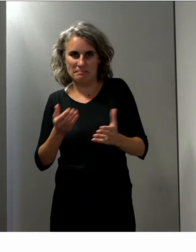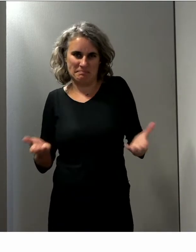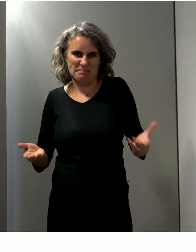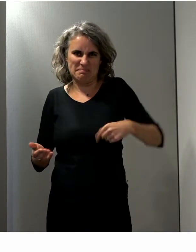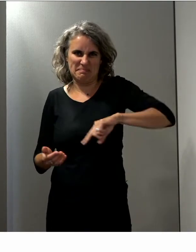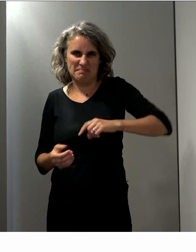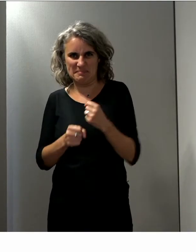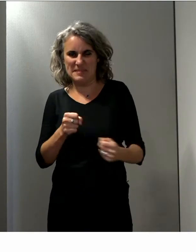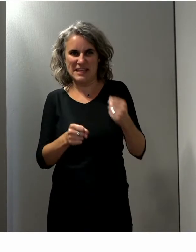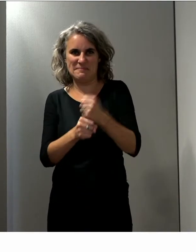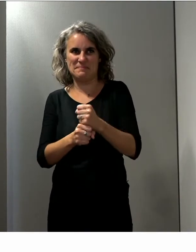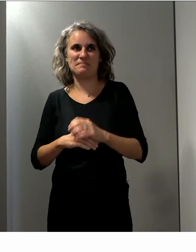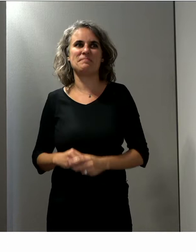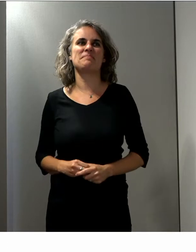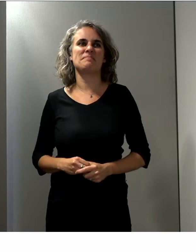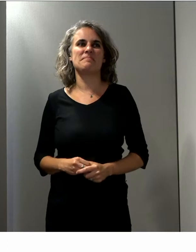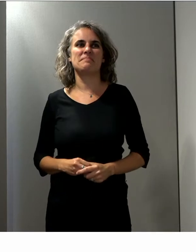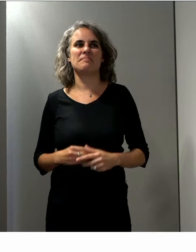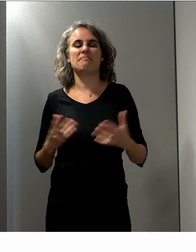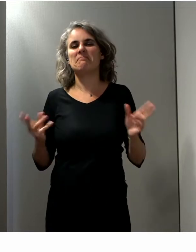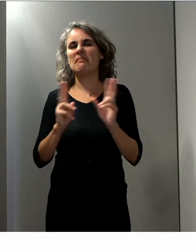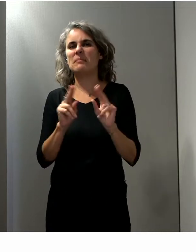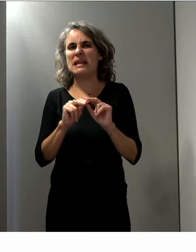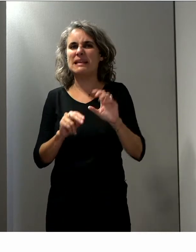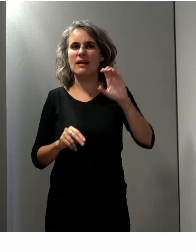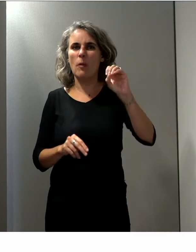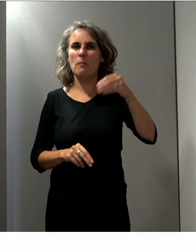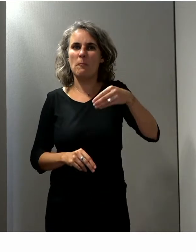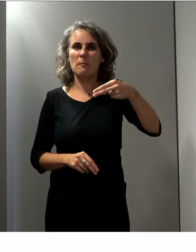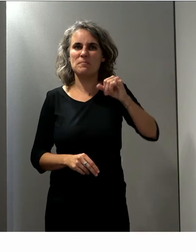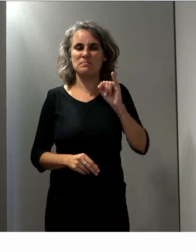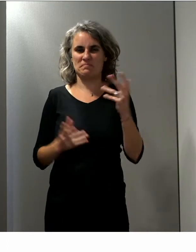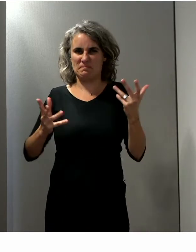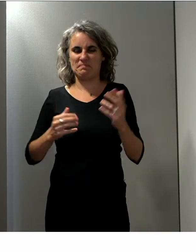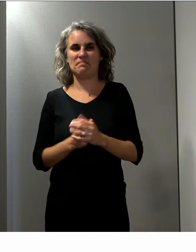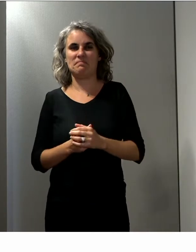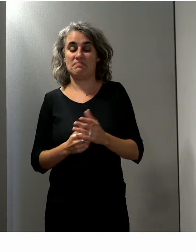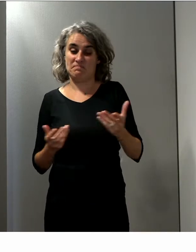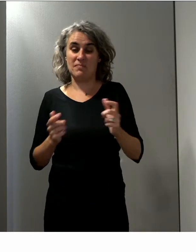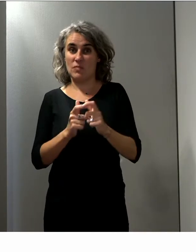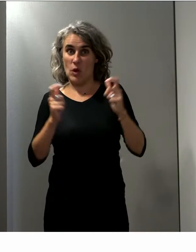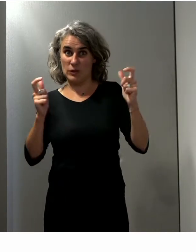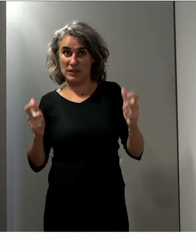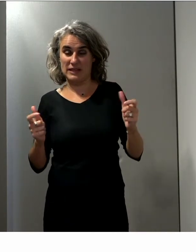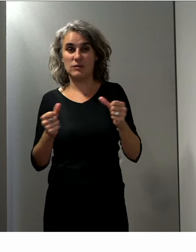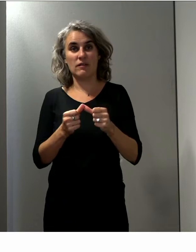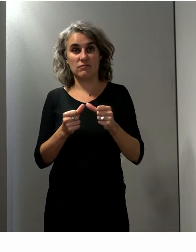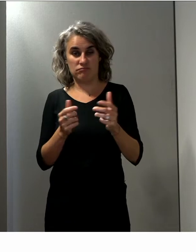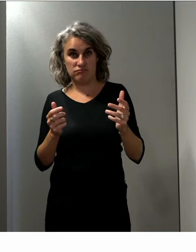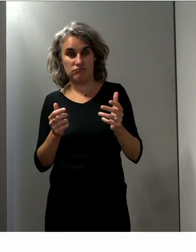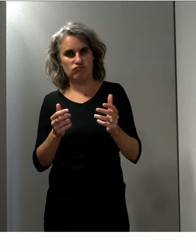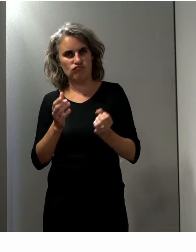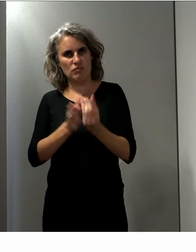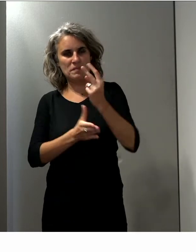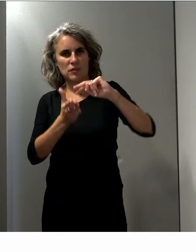Le mieux, c'est que je vous parle un petit peu d'Omni. En fait, on est une entreprise qui développe des solutions abordables